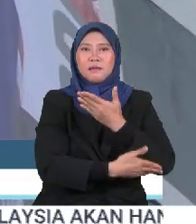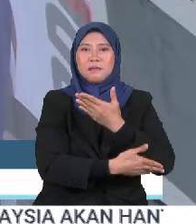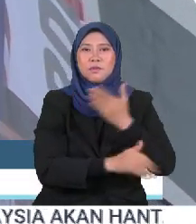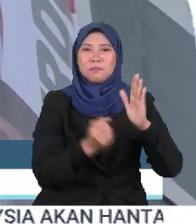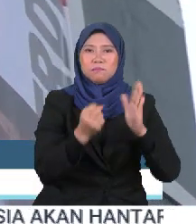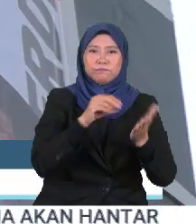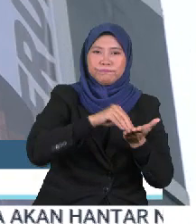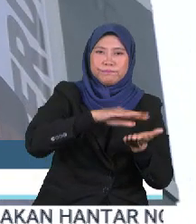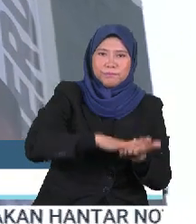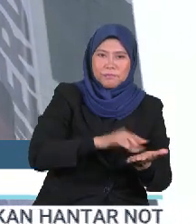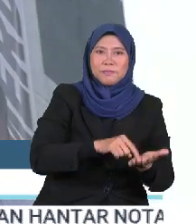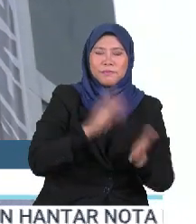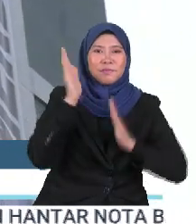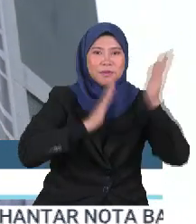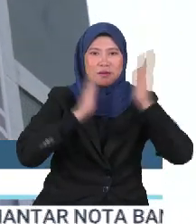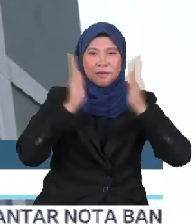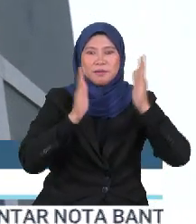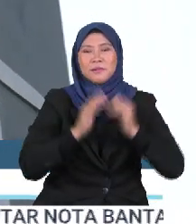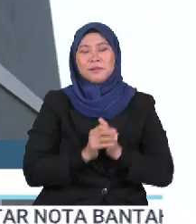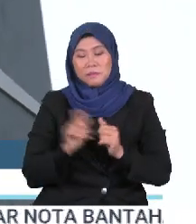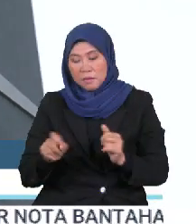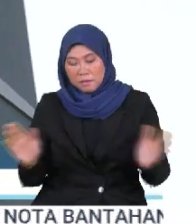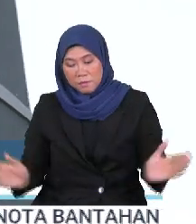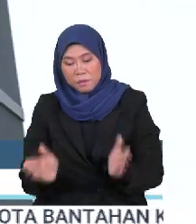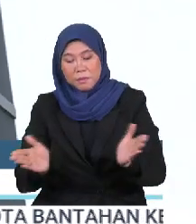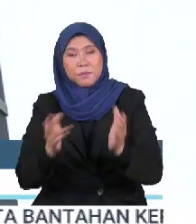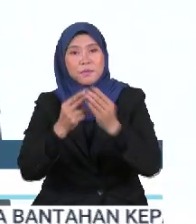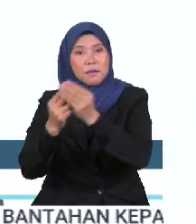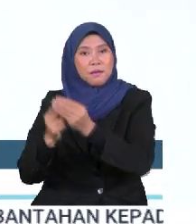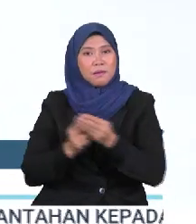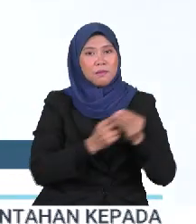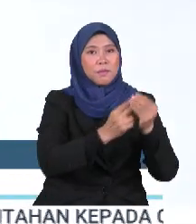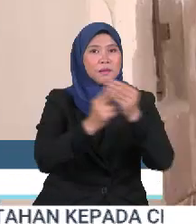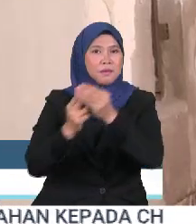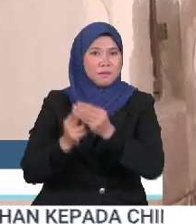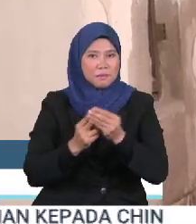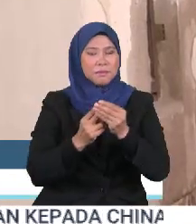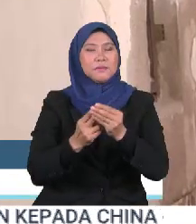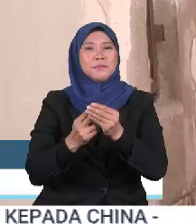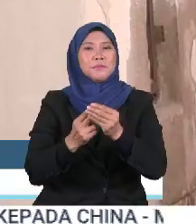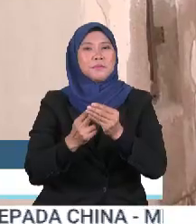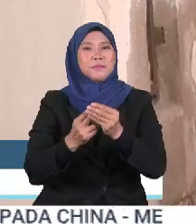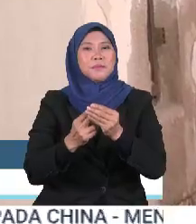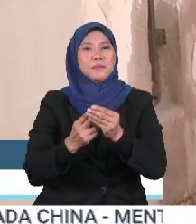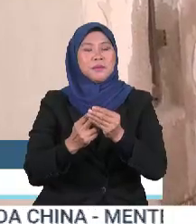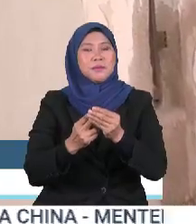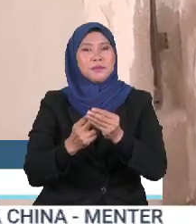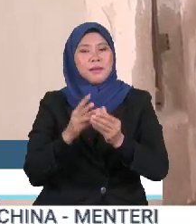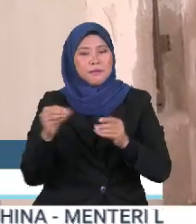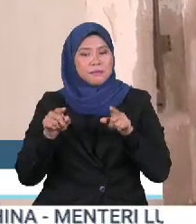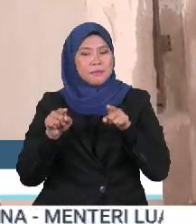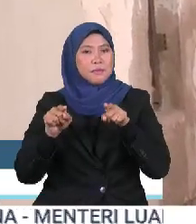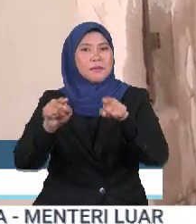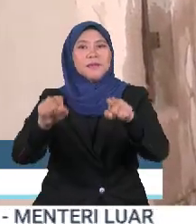negara Malaysia dan juga perlu memupuk perpaduan yang sedia ada beri seiring